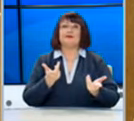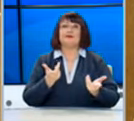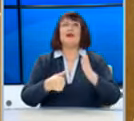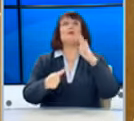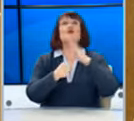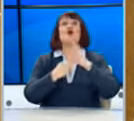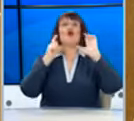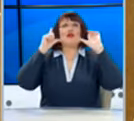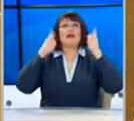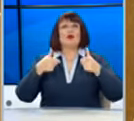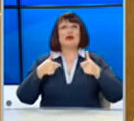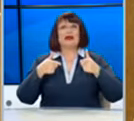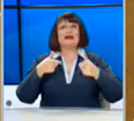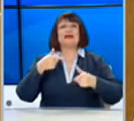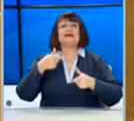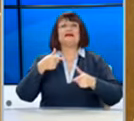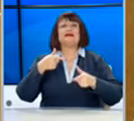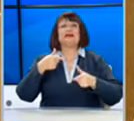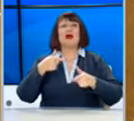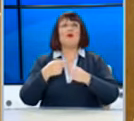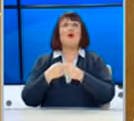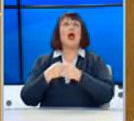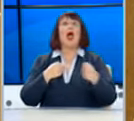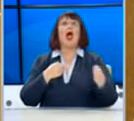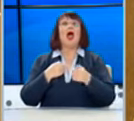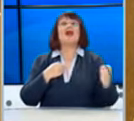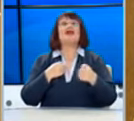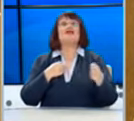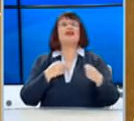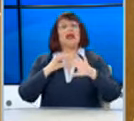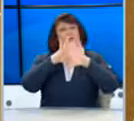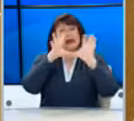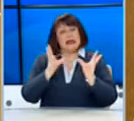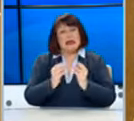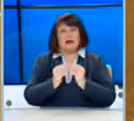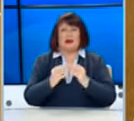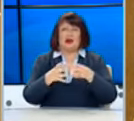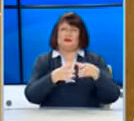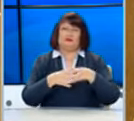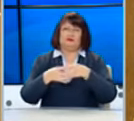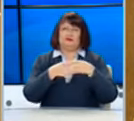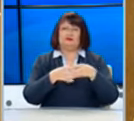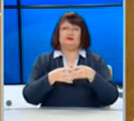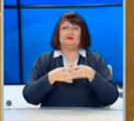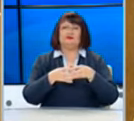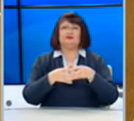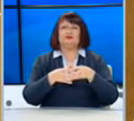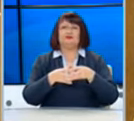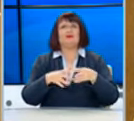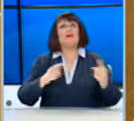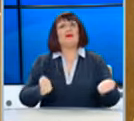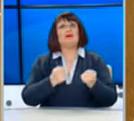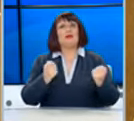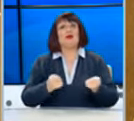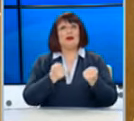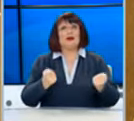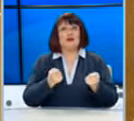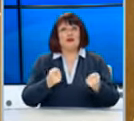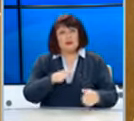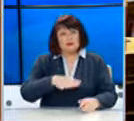Πρόεδρο της Δημοκρατίας από την αριστερά ή την ευρύτερη προοδευτική παράταξη και βεβαίως αυτό υπό το φως και των εξελίξεων